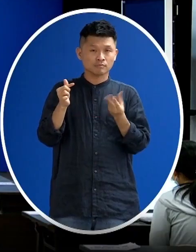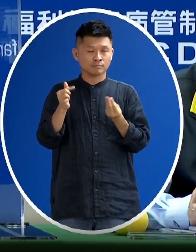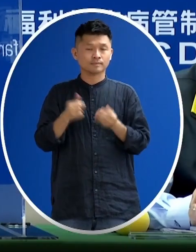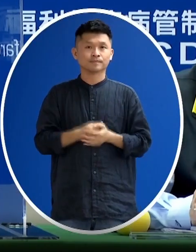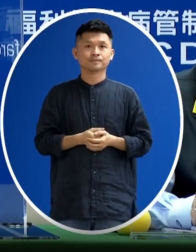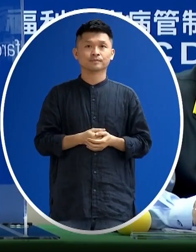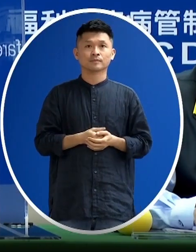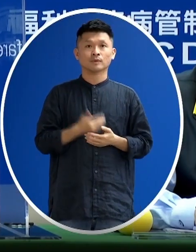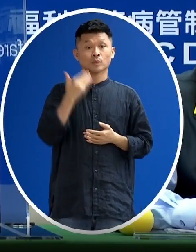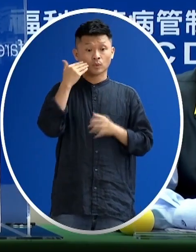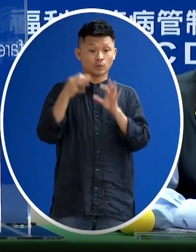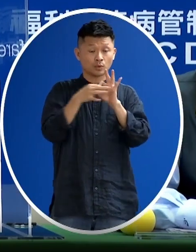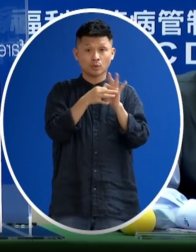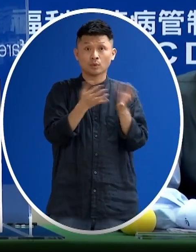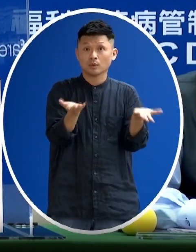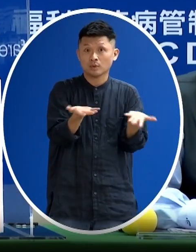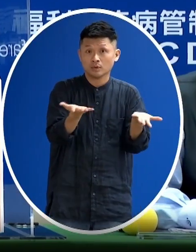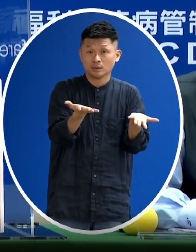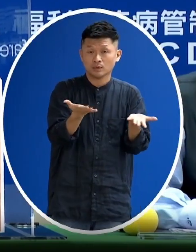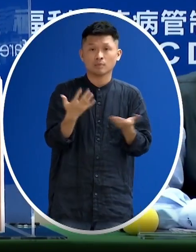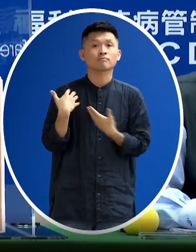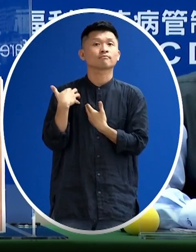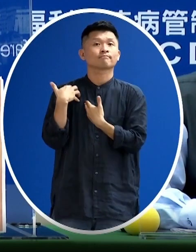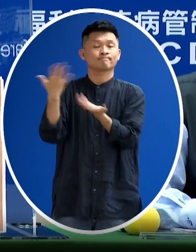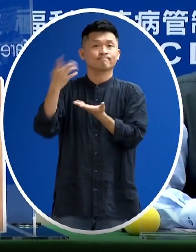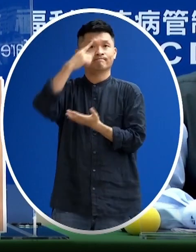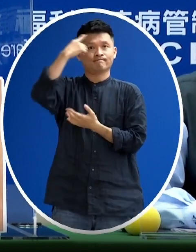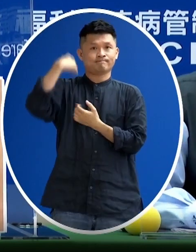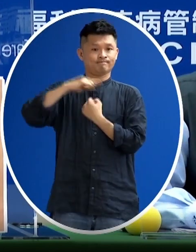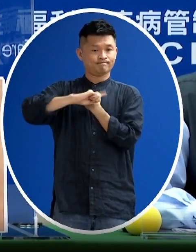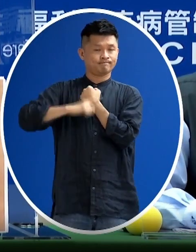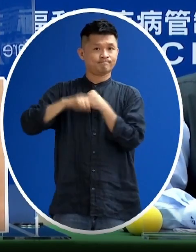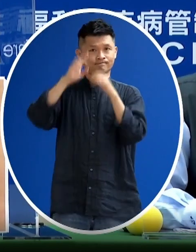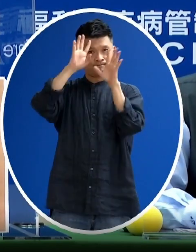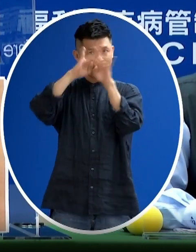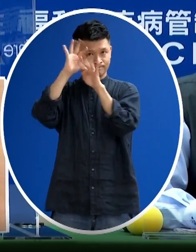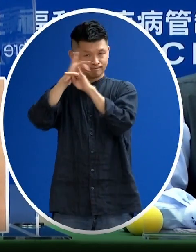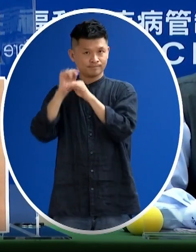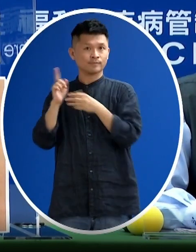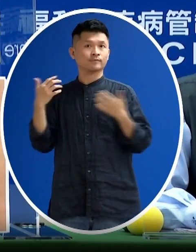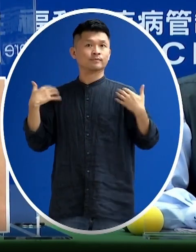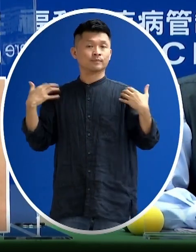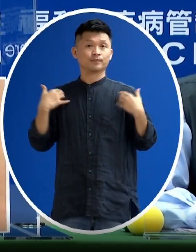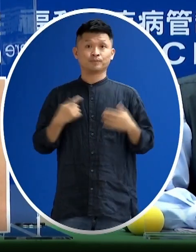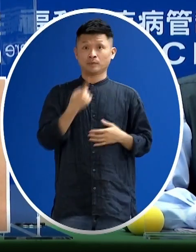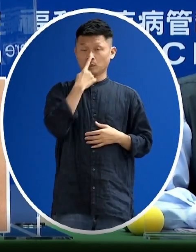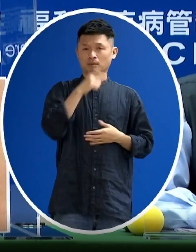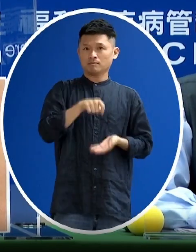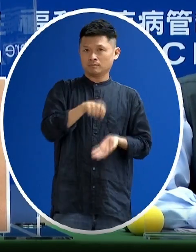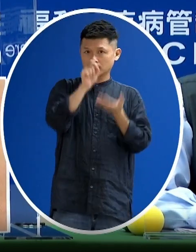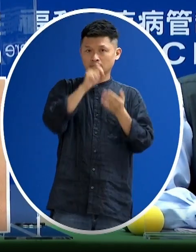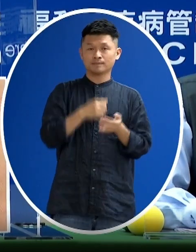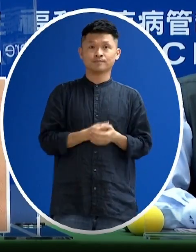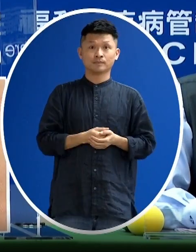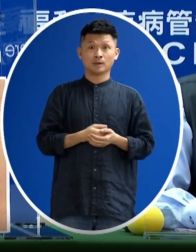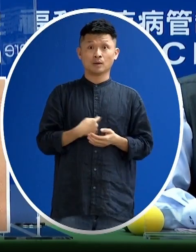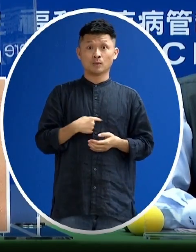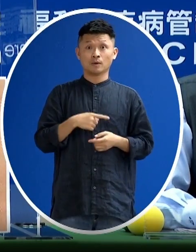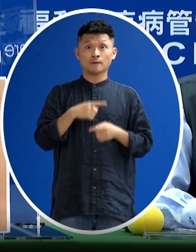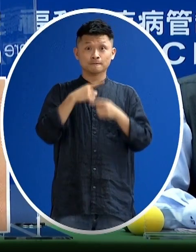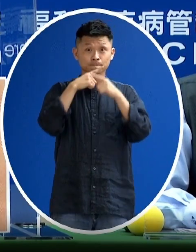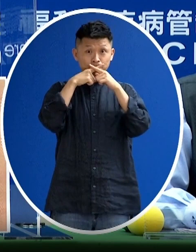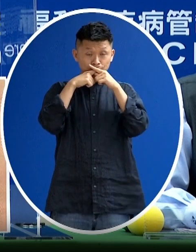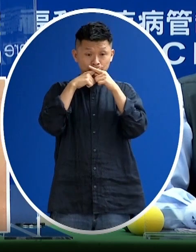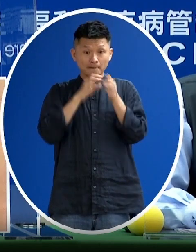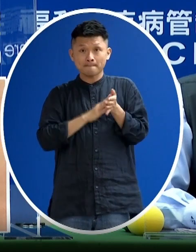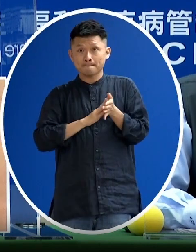相关的案件我想就交由这个司法的调查，不过我还是要强调说我隐匿疫情，我们一这